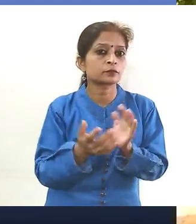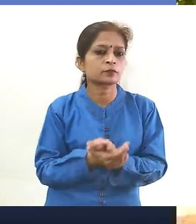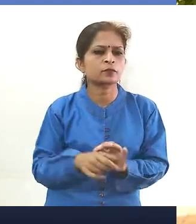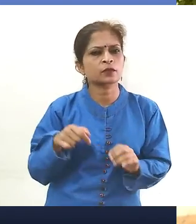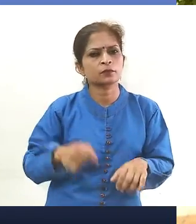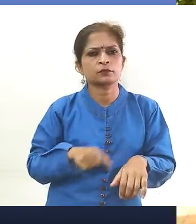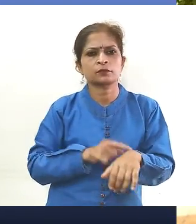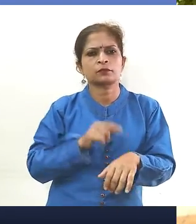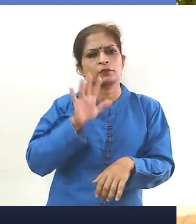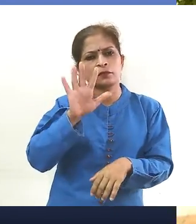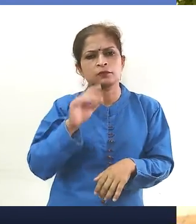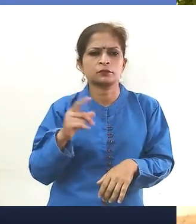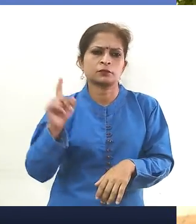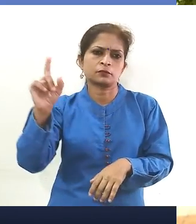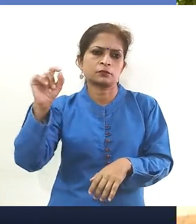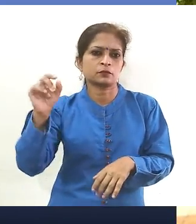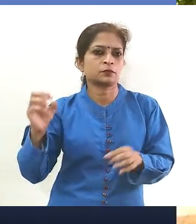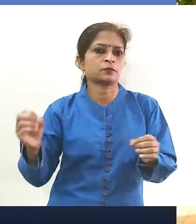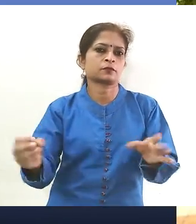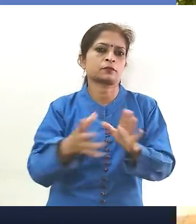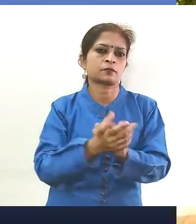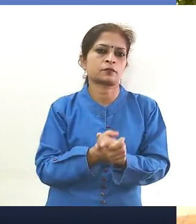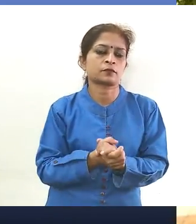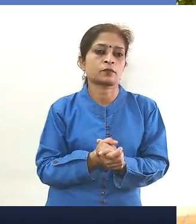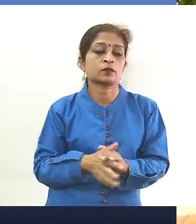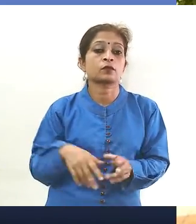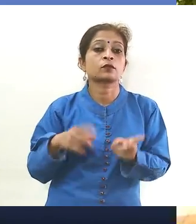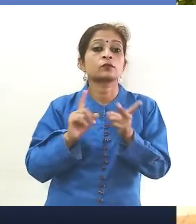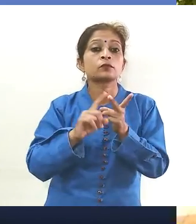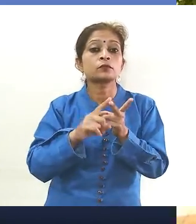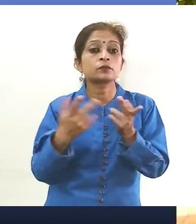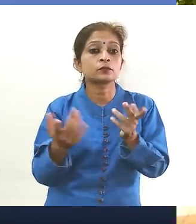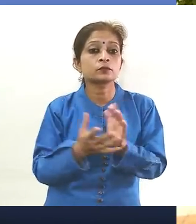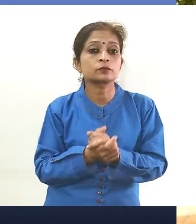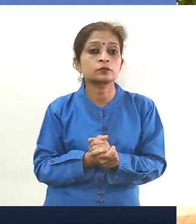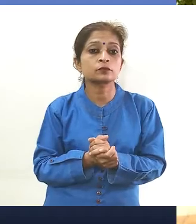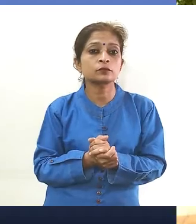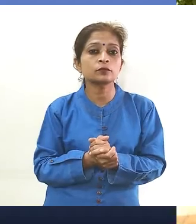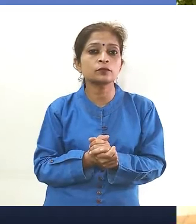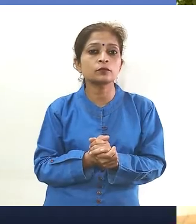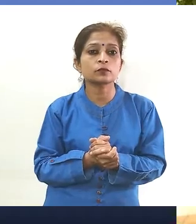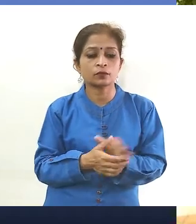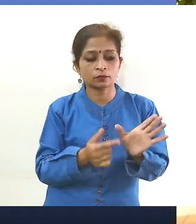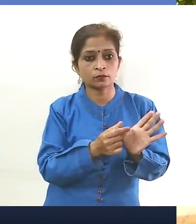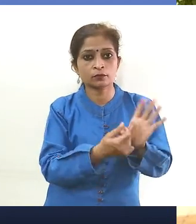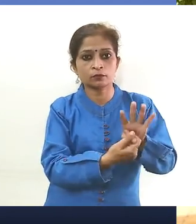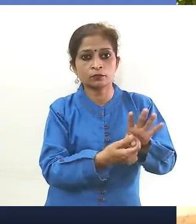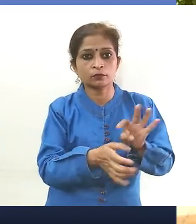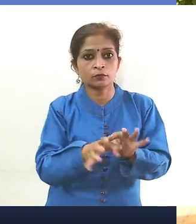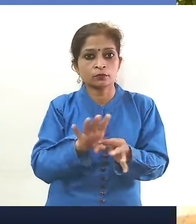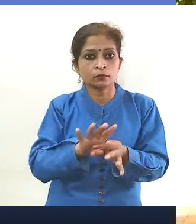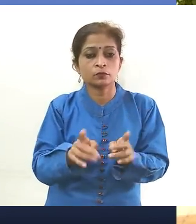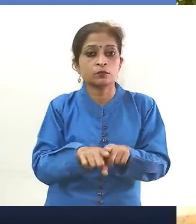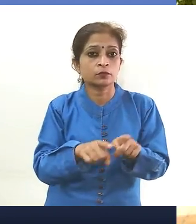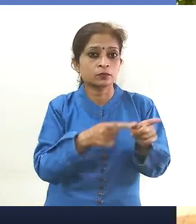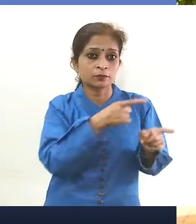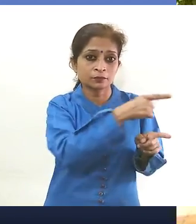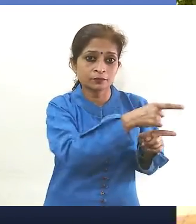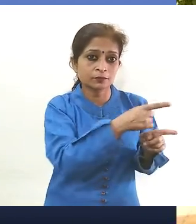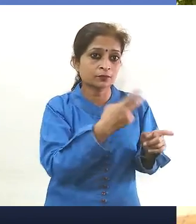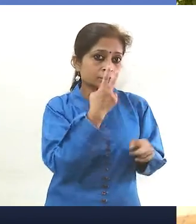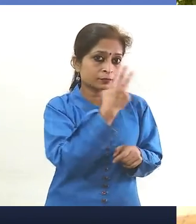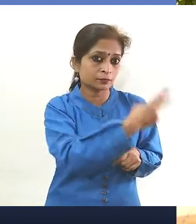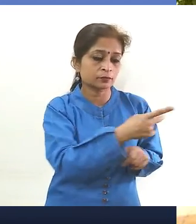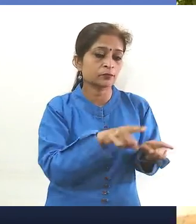ऐसे 5 10 बार से शुरू करें पहला, फिर ये दूसरा ऐसे, उंगलियां अंगूठे अंदर की ओर पूरे नीचे गए पूरे ऊपर